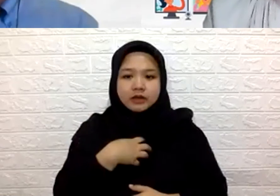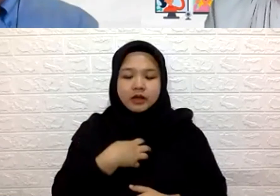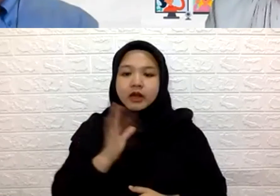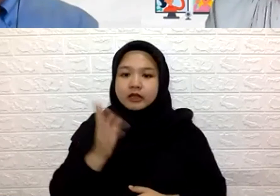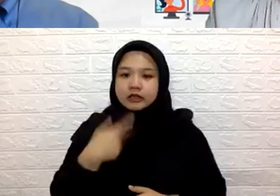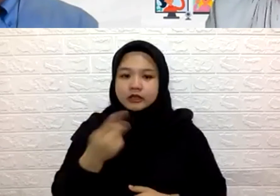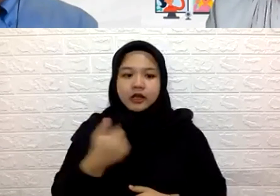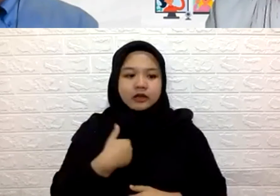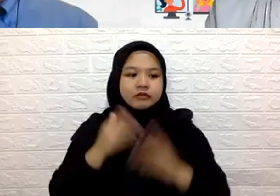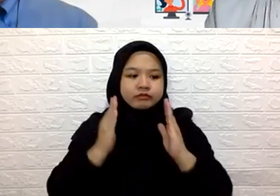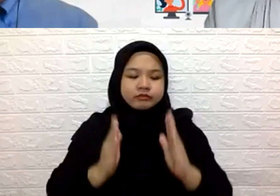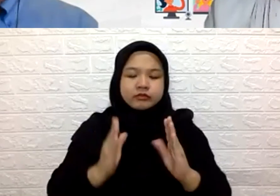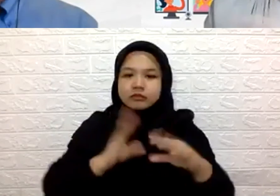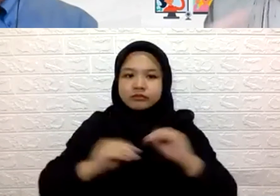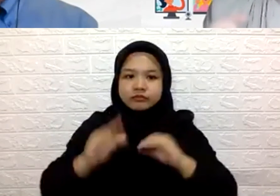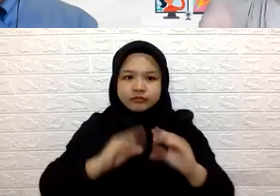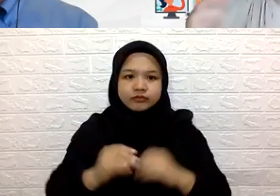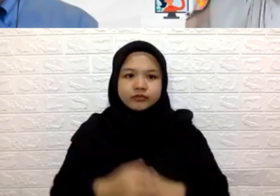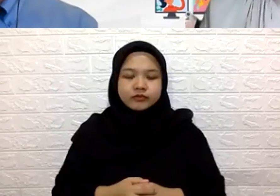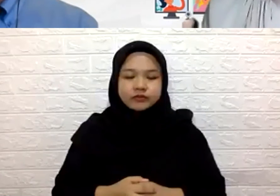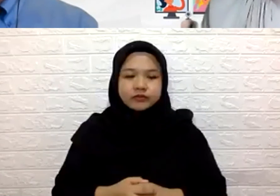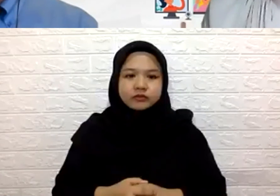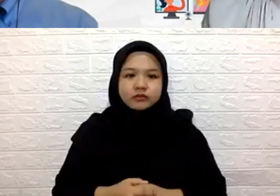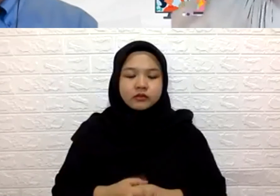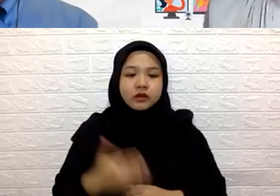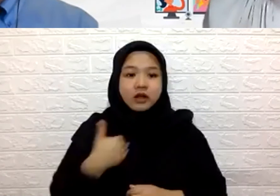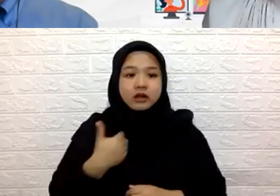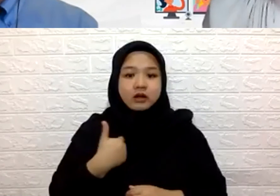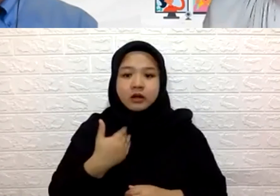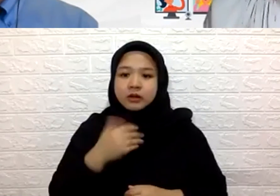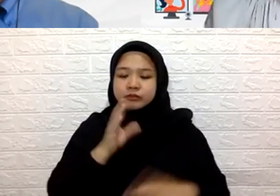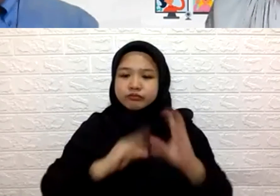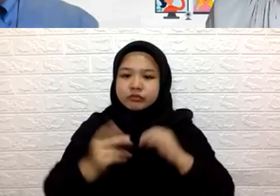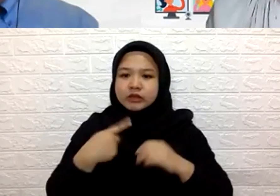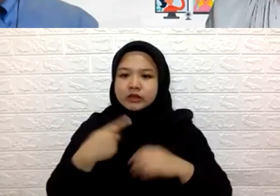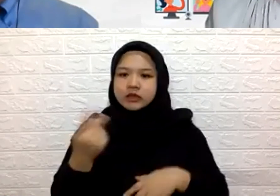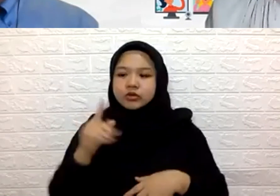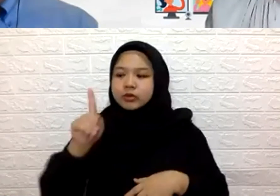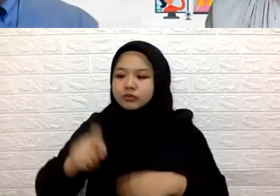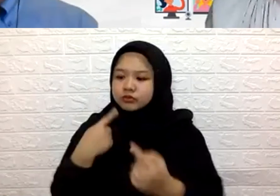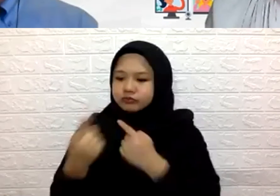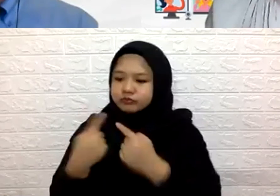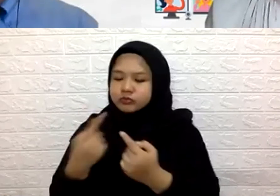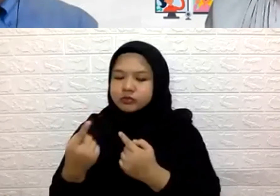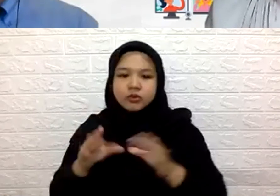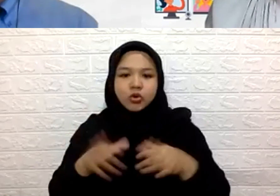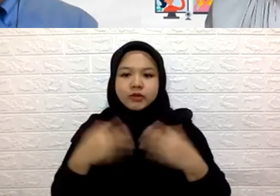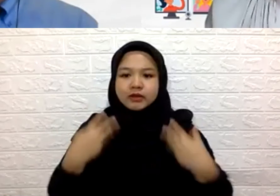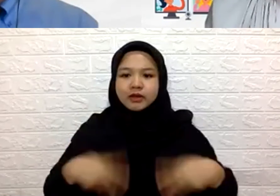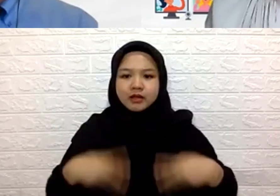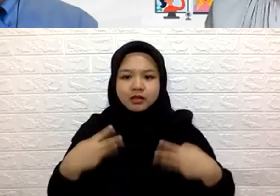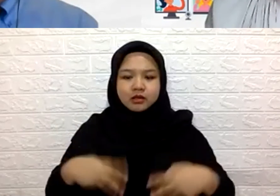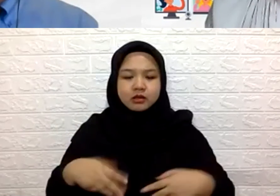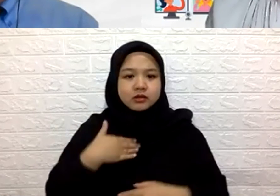tersendiri untuk membahas ini. Dan ada penekanan bahwa kita juga perlu berkonsultasi dengan komite etik. Saya paham